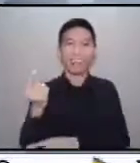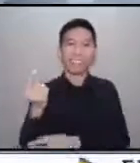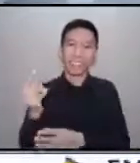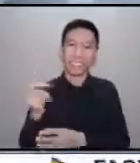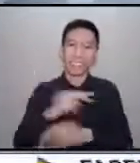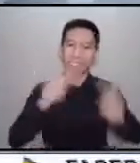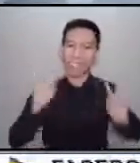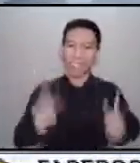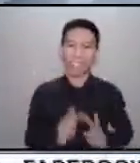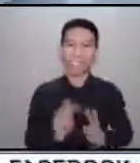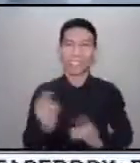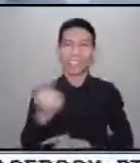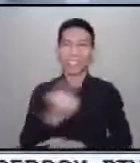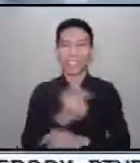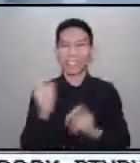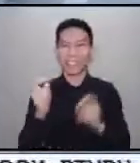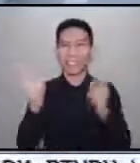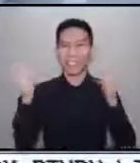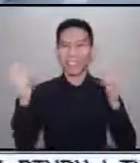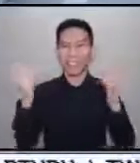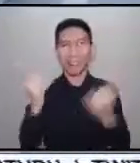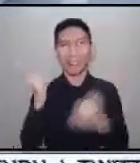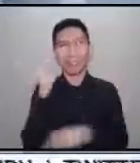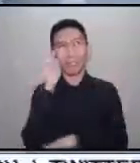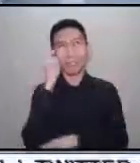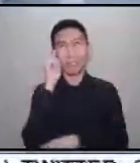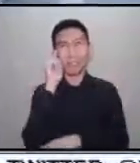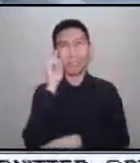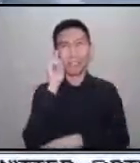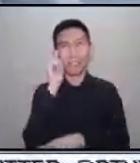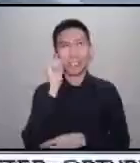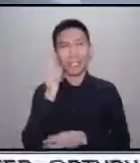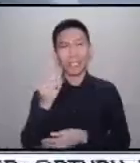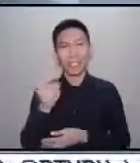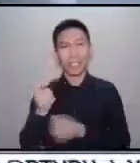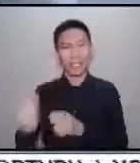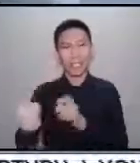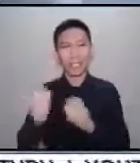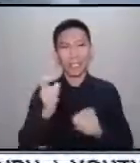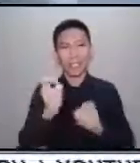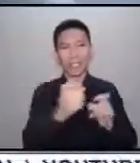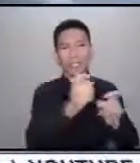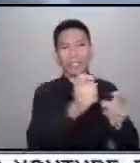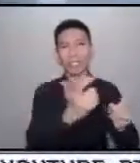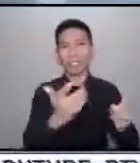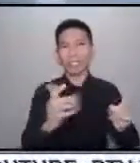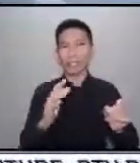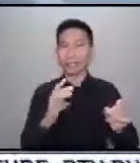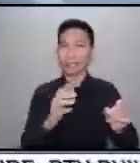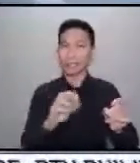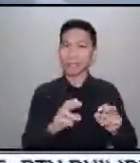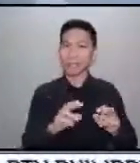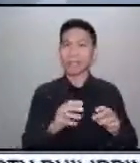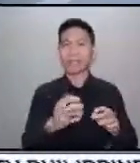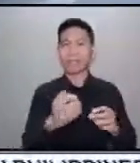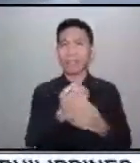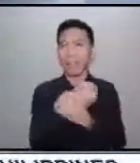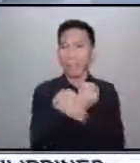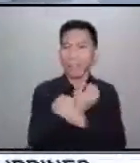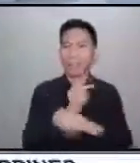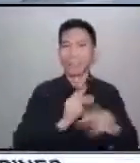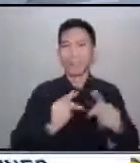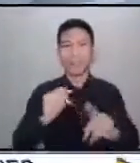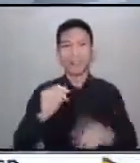natin, marami na yung mga nag-iisip kung ano nga ba yung ireregalo sa kanilang minamahal sa buhay. At syempre, para sa ating mga babae, ano nga ba